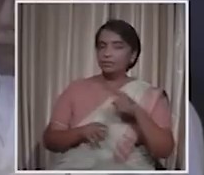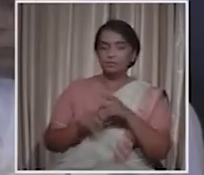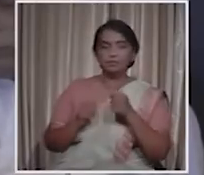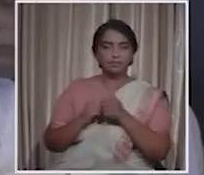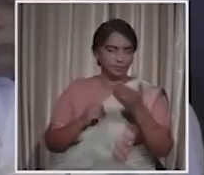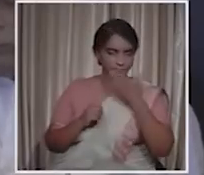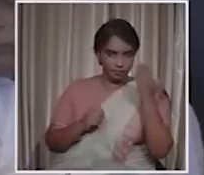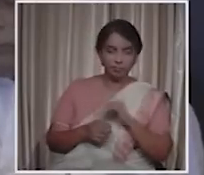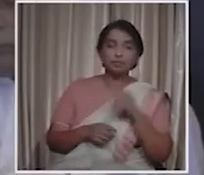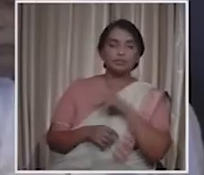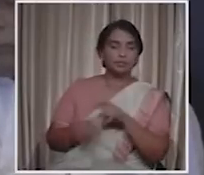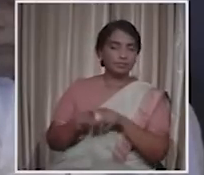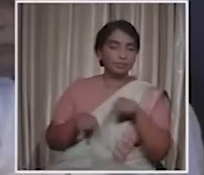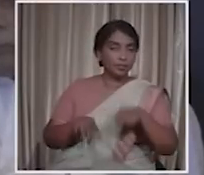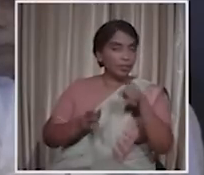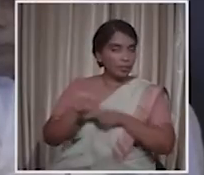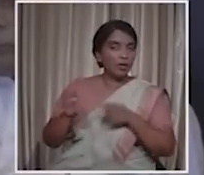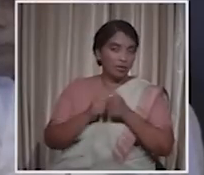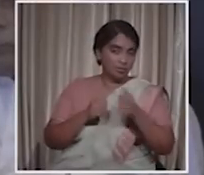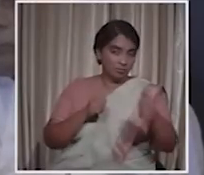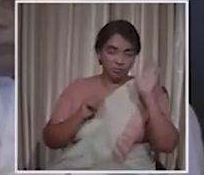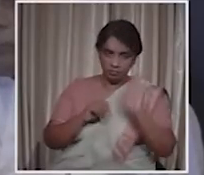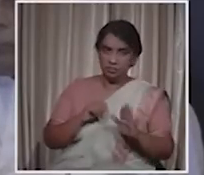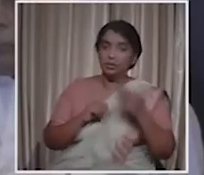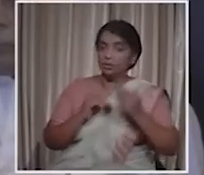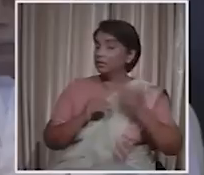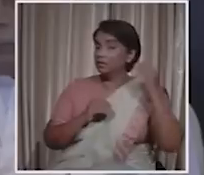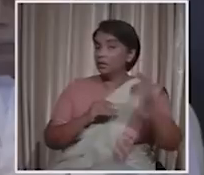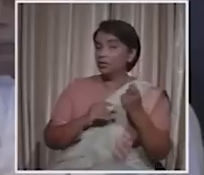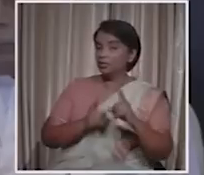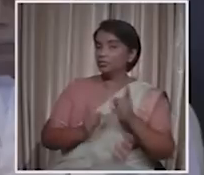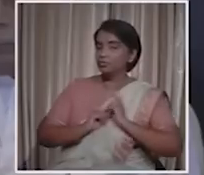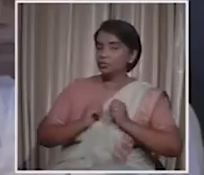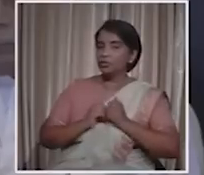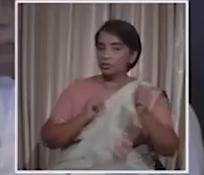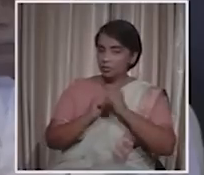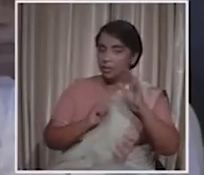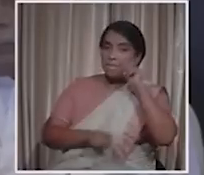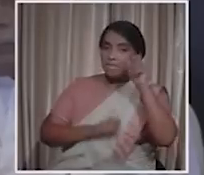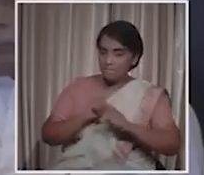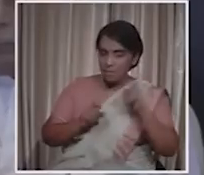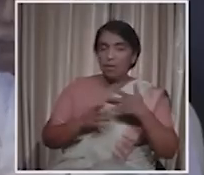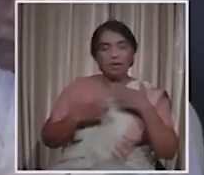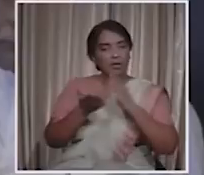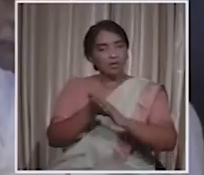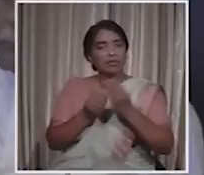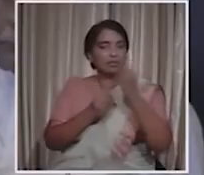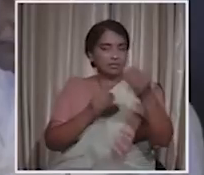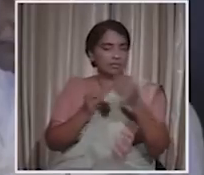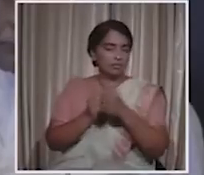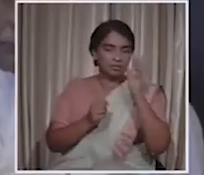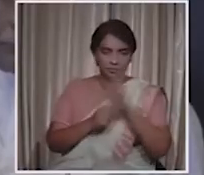ගන්නට පුළුවන්. මේක අපි මේ අවුරුද්දේ කරන්න තිබෙනවායි. එතනින් ඉඳන් ආර්ථික ස්ථාවර භාවයක් ඇති කරලා ජනතාවට සහන දෙන්න අපි වැඩ කරන්න